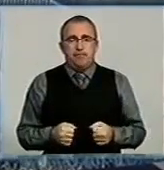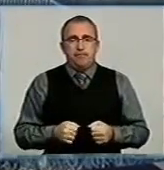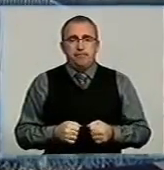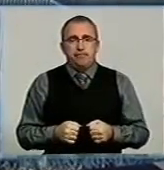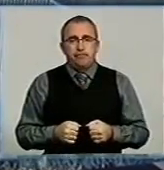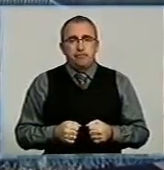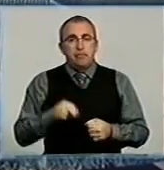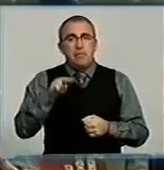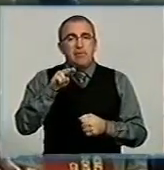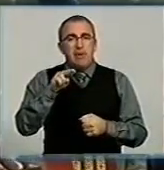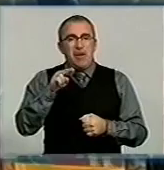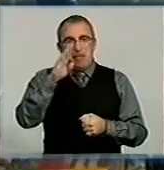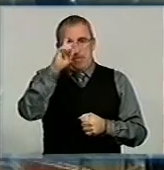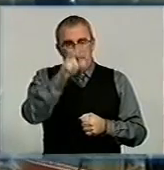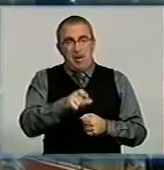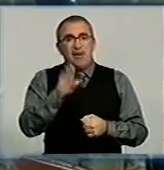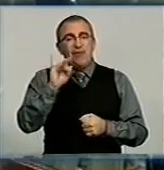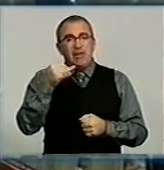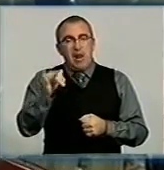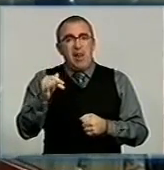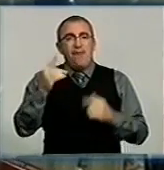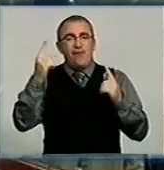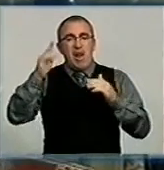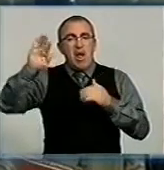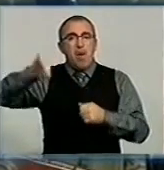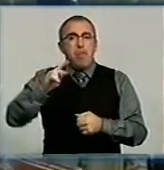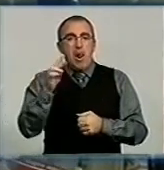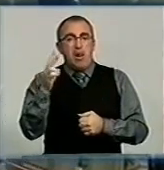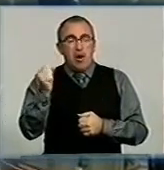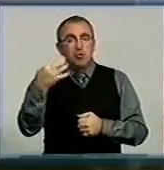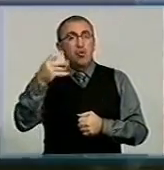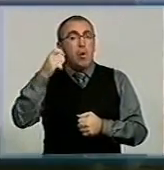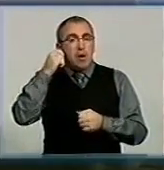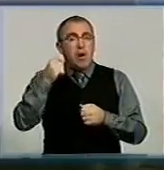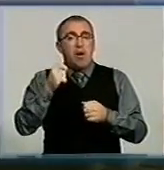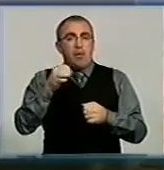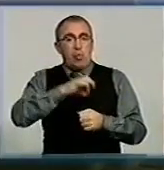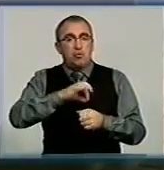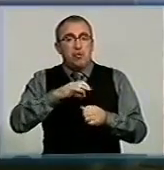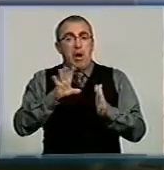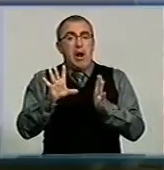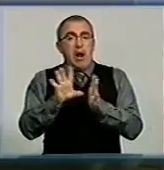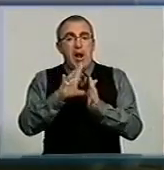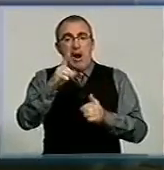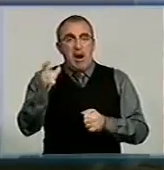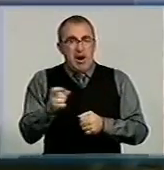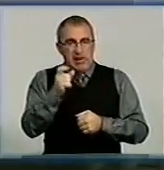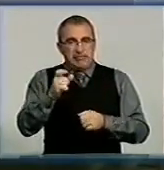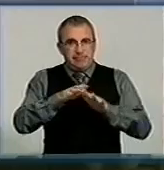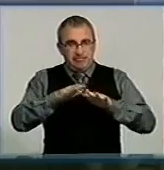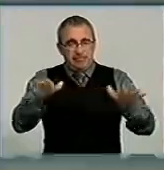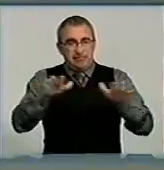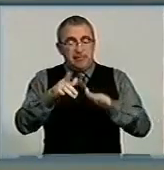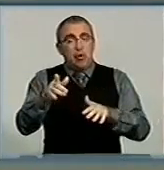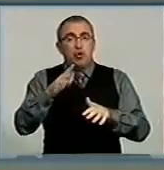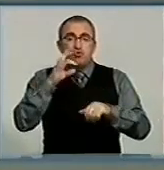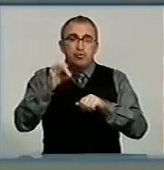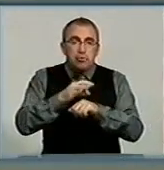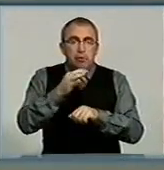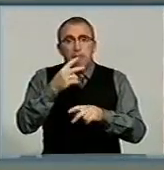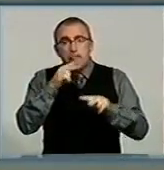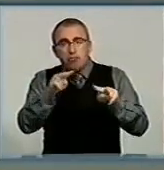Пан Віталій живе в приватному будинку на Великій Балці. Пенсіонер вже 40 років, користується газовим опаленням. Говорить, про свою безпеку та дружини дбає. І перед